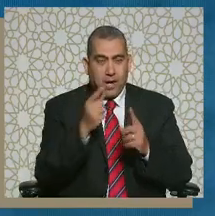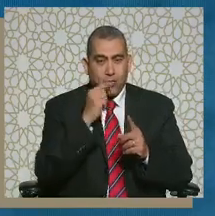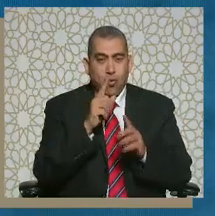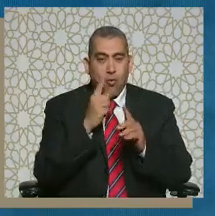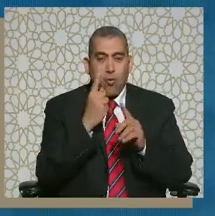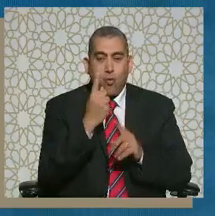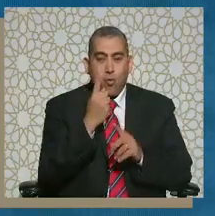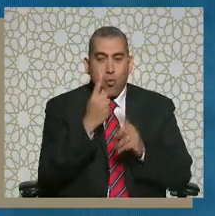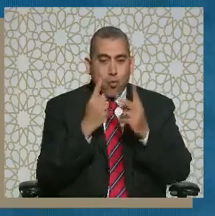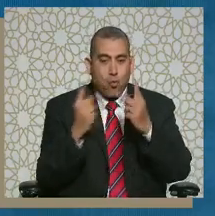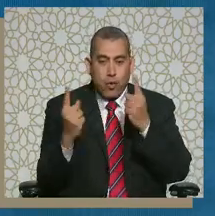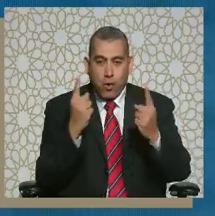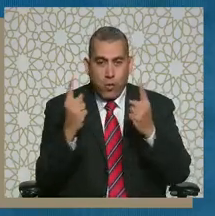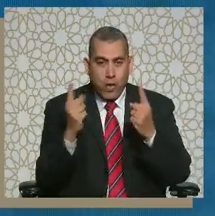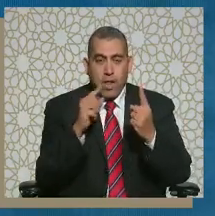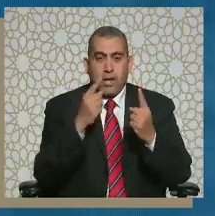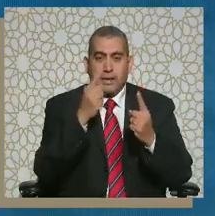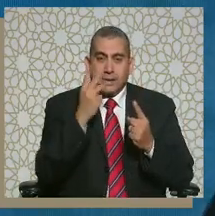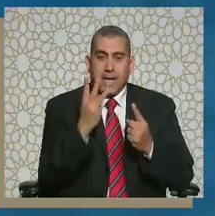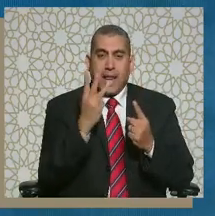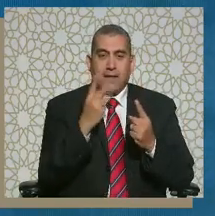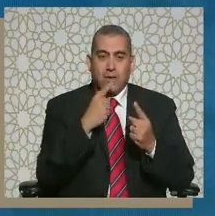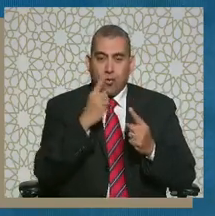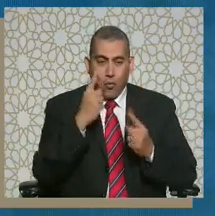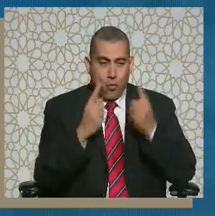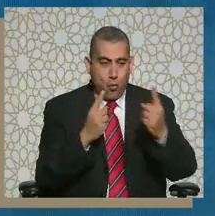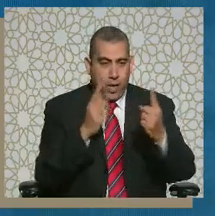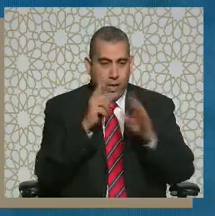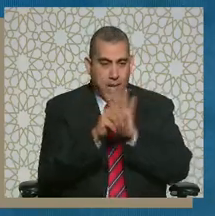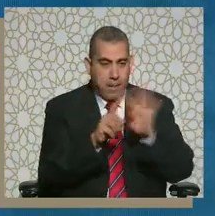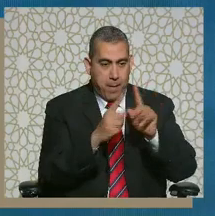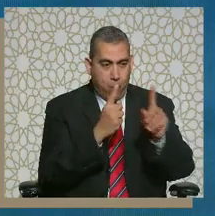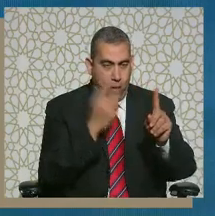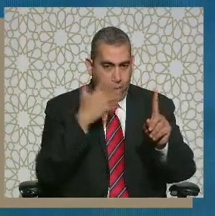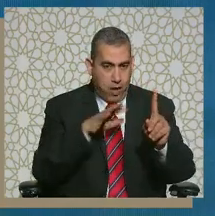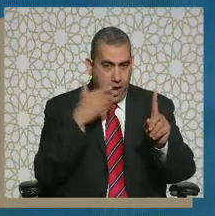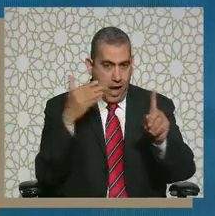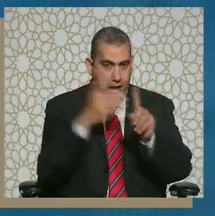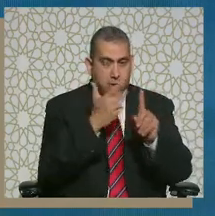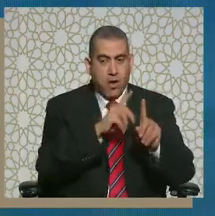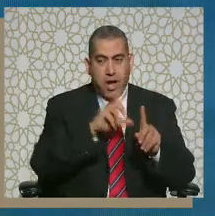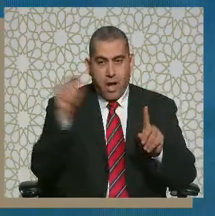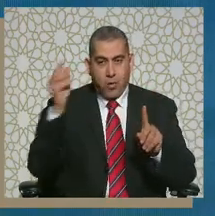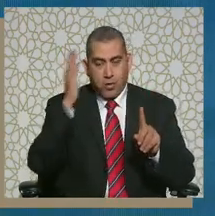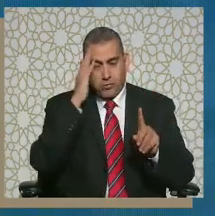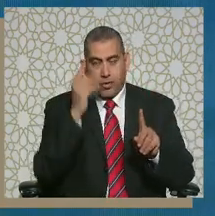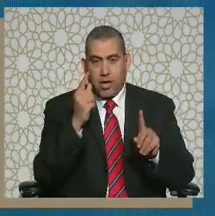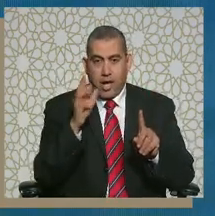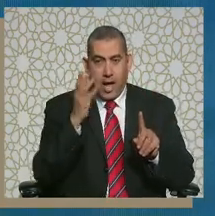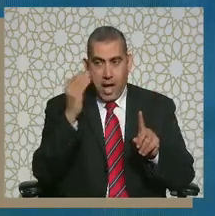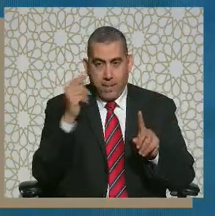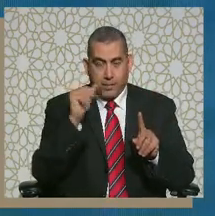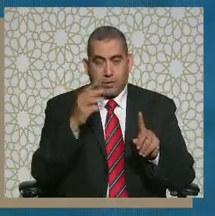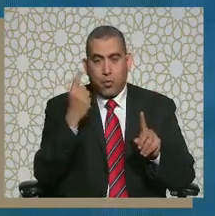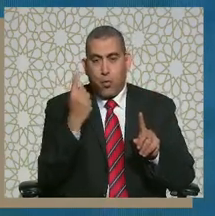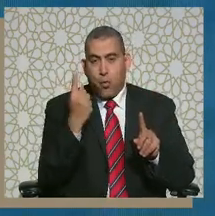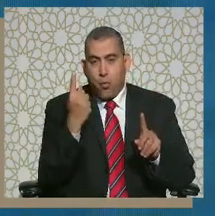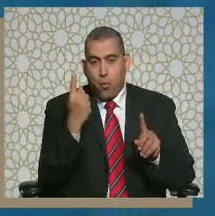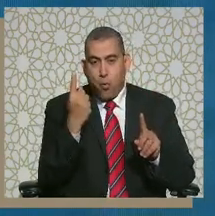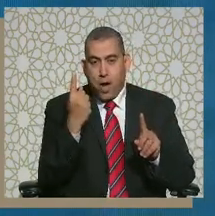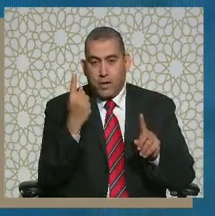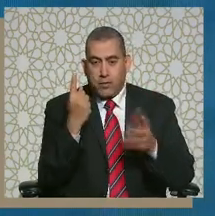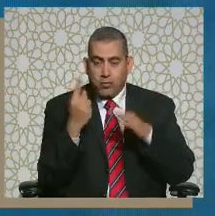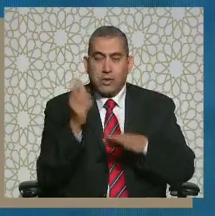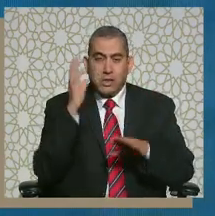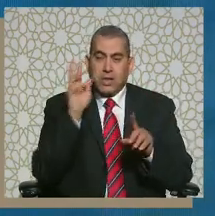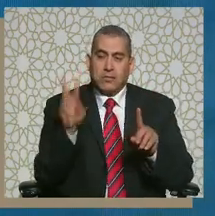ليله بقى عندنا ثلاث ثلاثه اوتار وتر مع الامام ثم وتر به كان الوتر الثاني